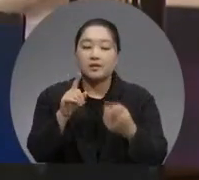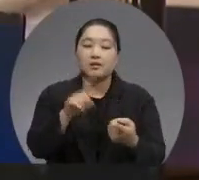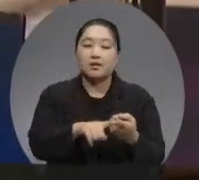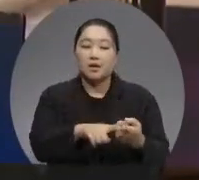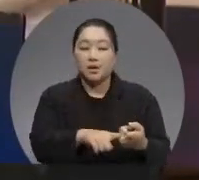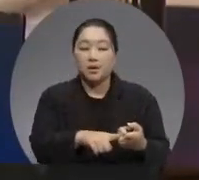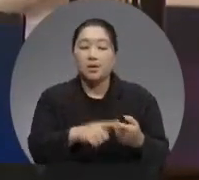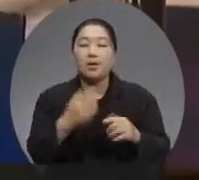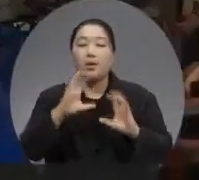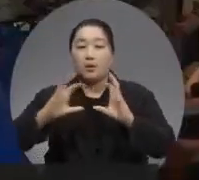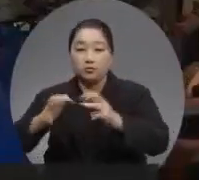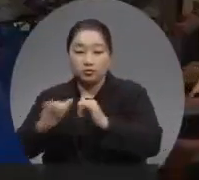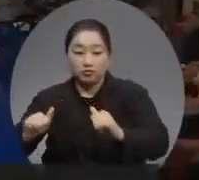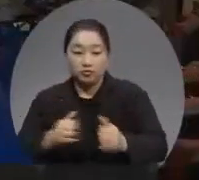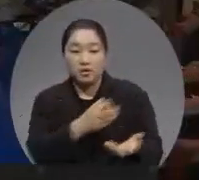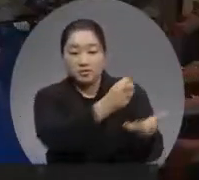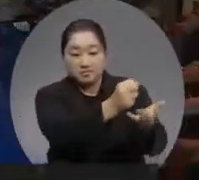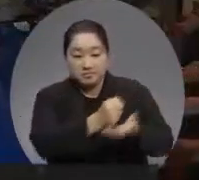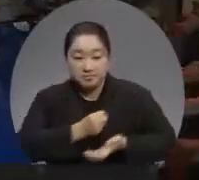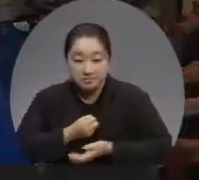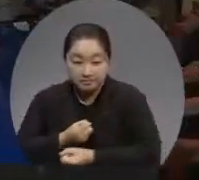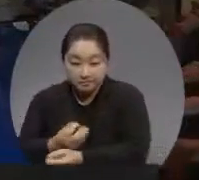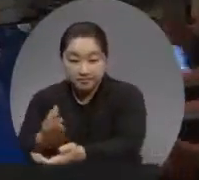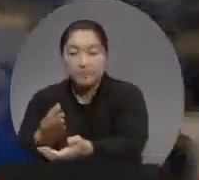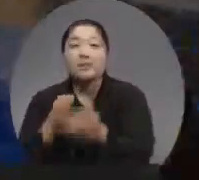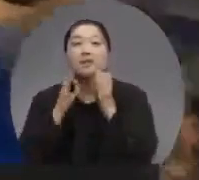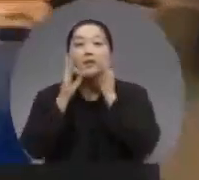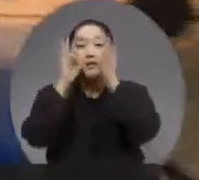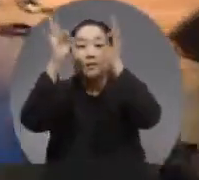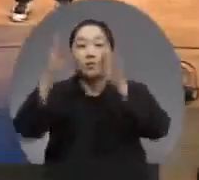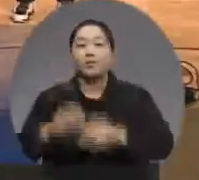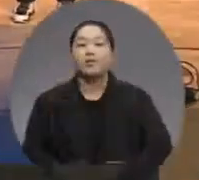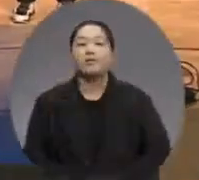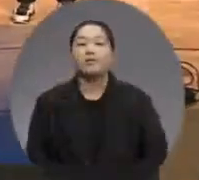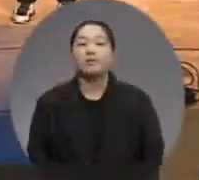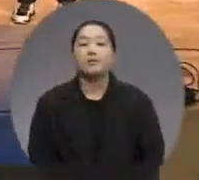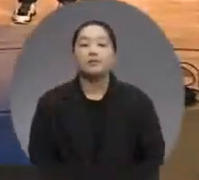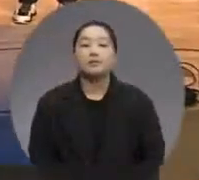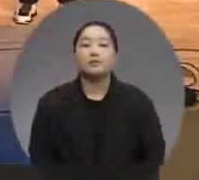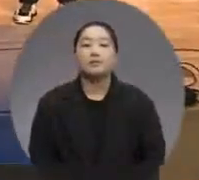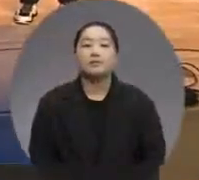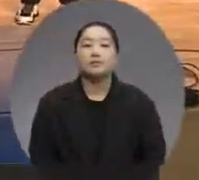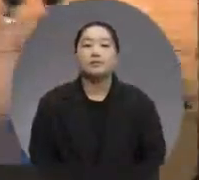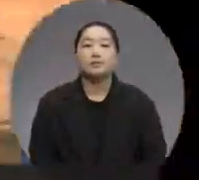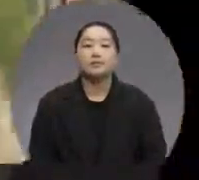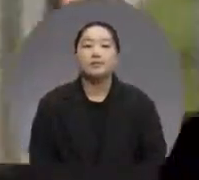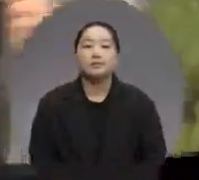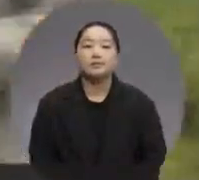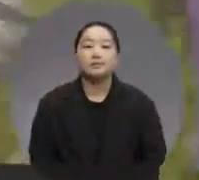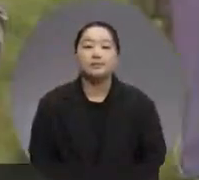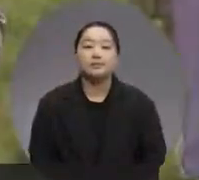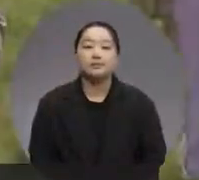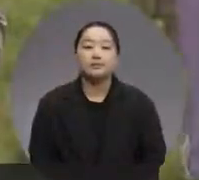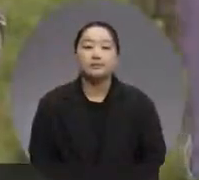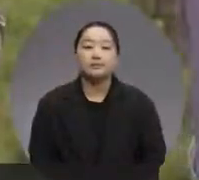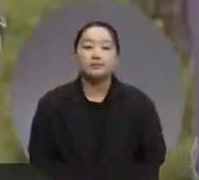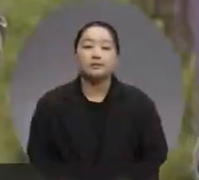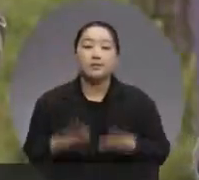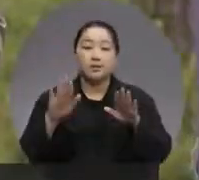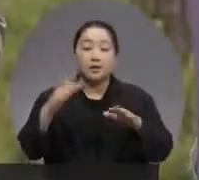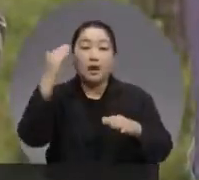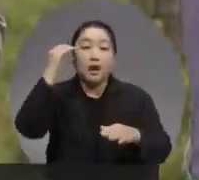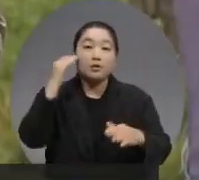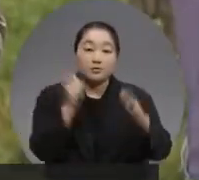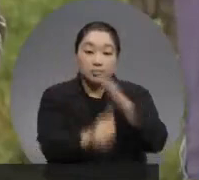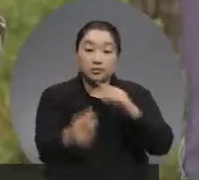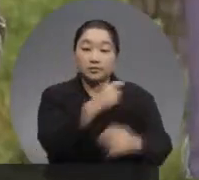그 뜨거운 열정과 열기가 그대로 우리 국민들에게 전할 수 있도록 노력하겠습니다. 우리 대표팀은